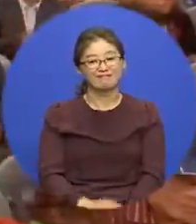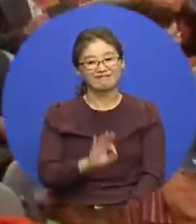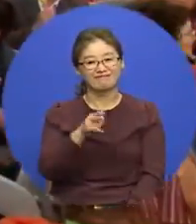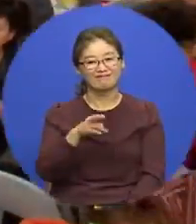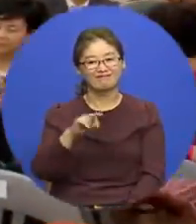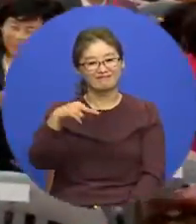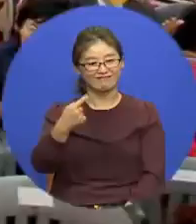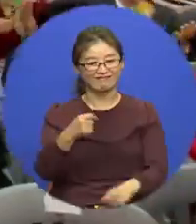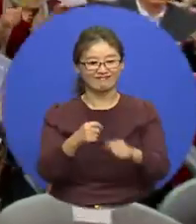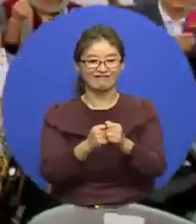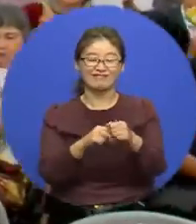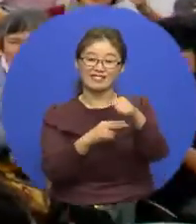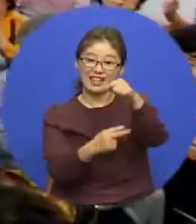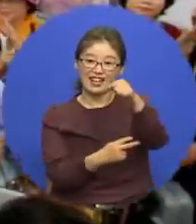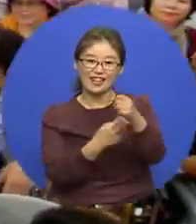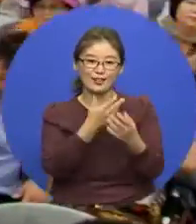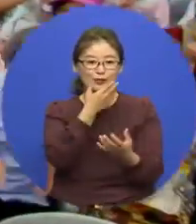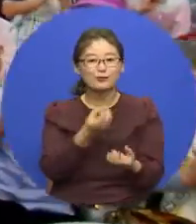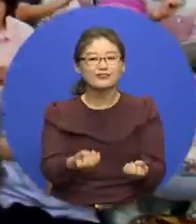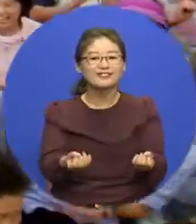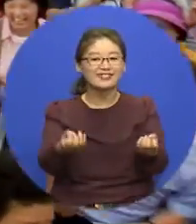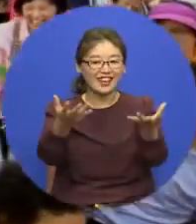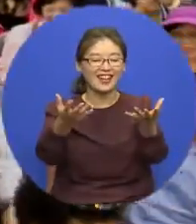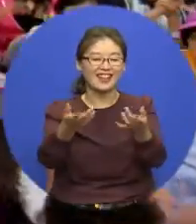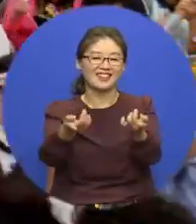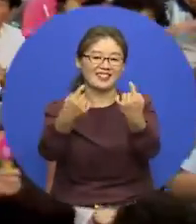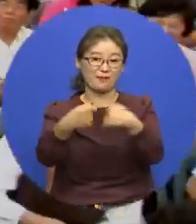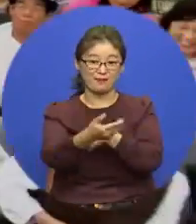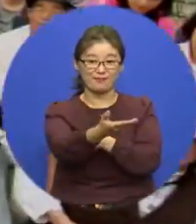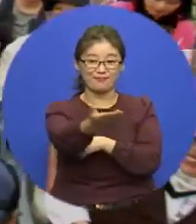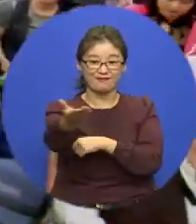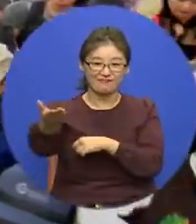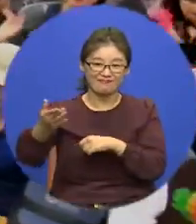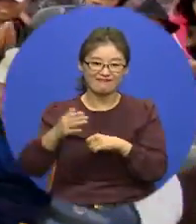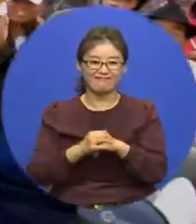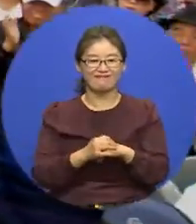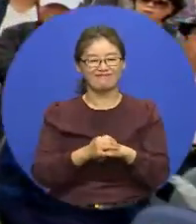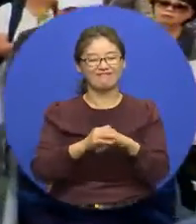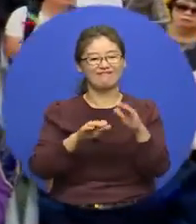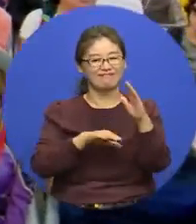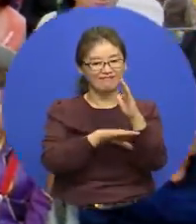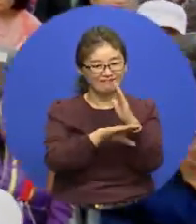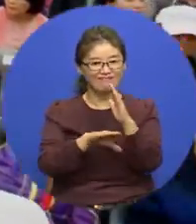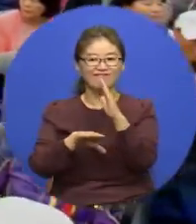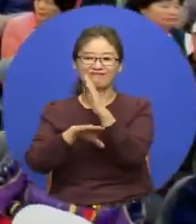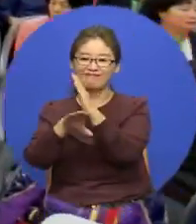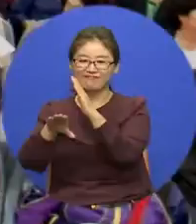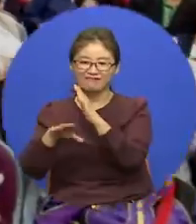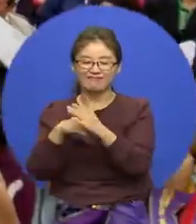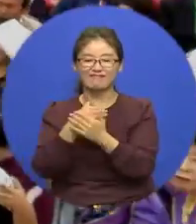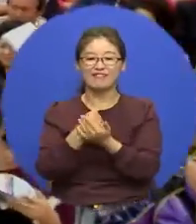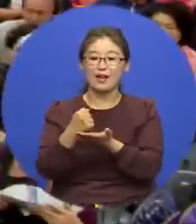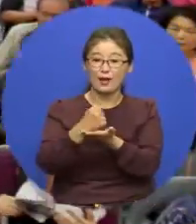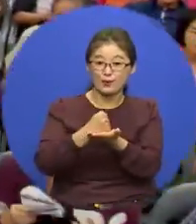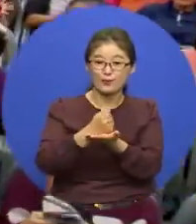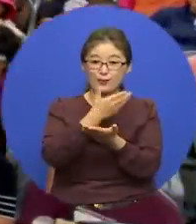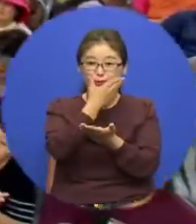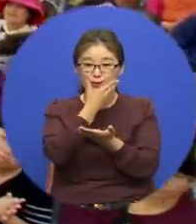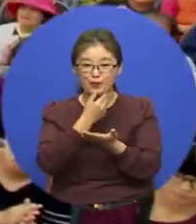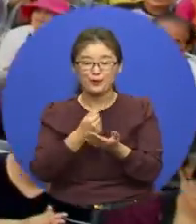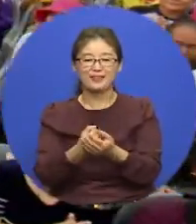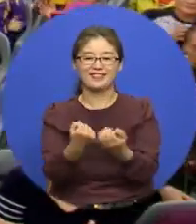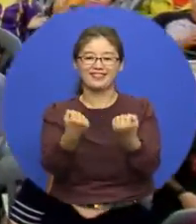영도다리 축제에 참여해 주신 내외빈 여러분, 가정가정의 행운과 축복과